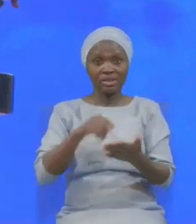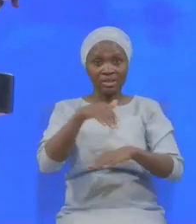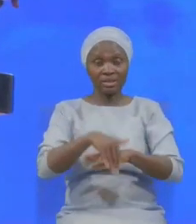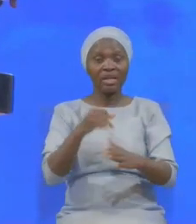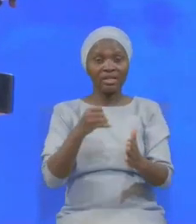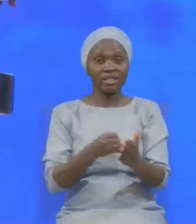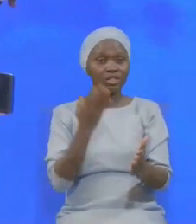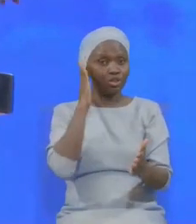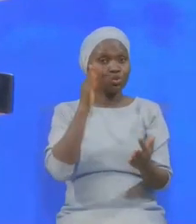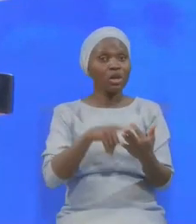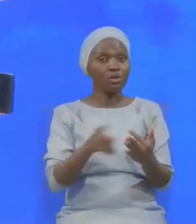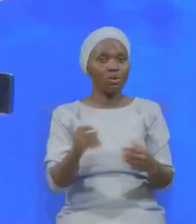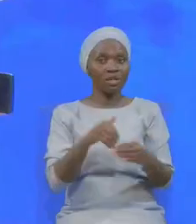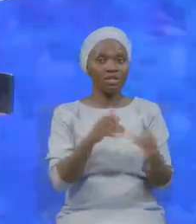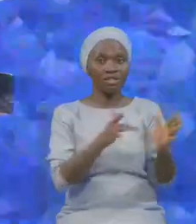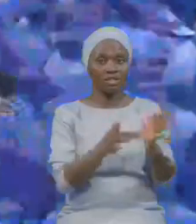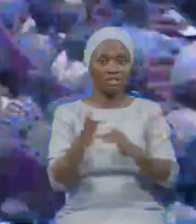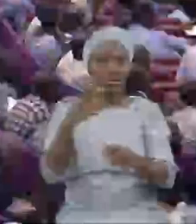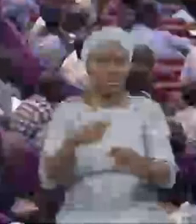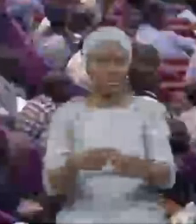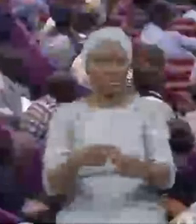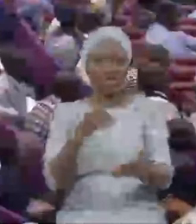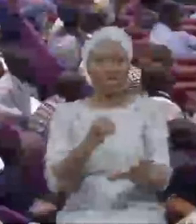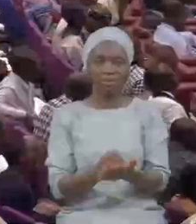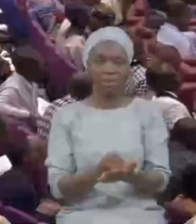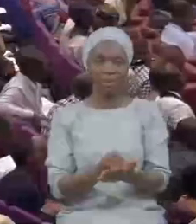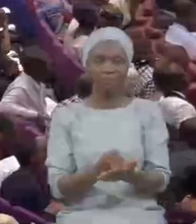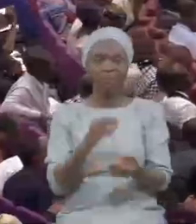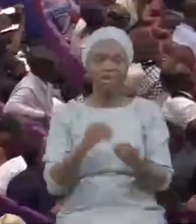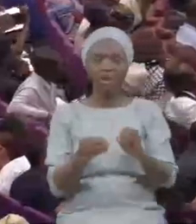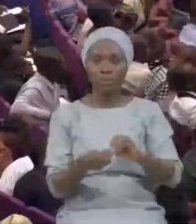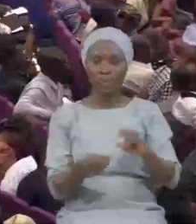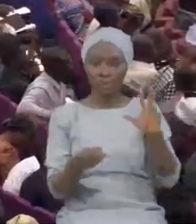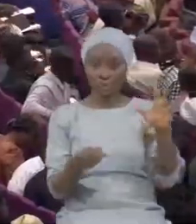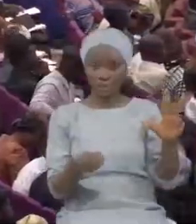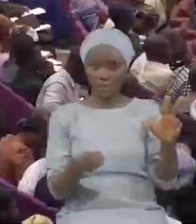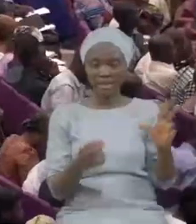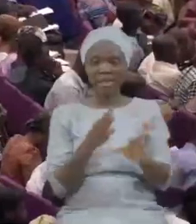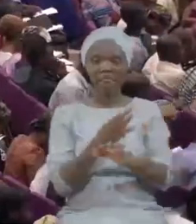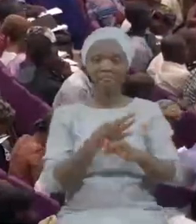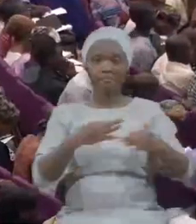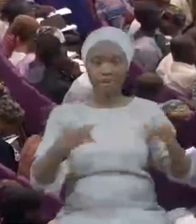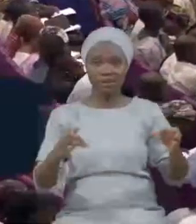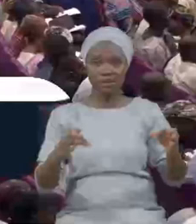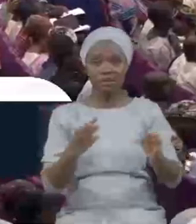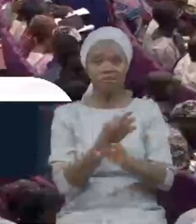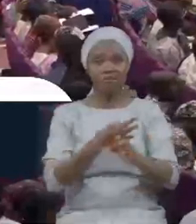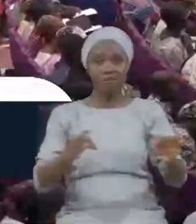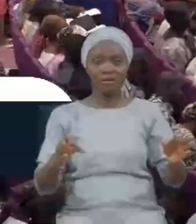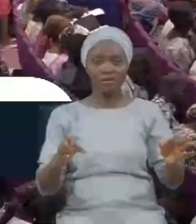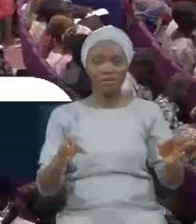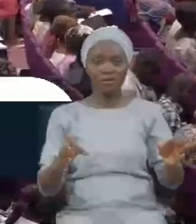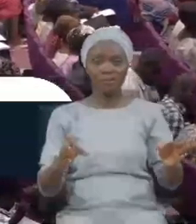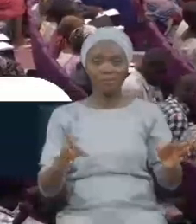partira. La libération de toutes les maladies. 3. La libération